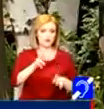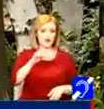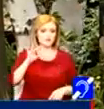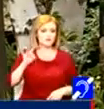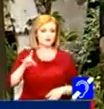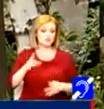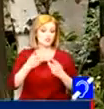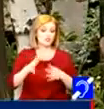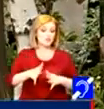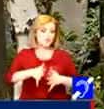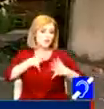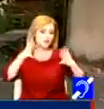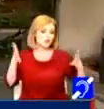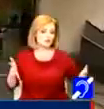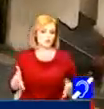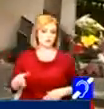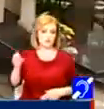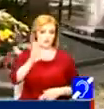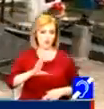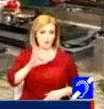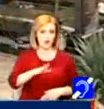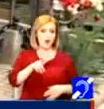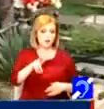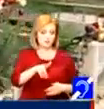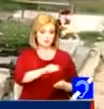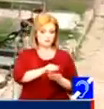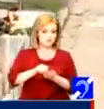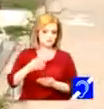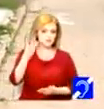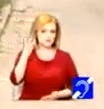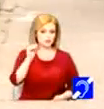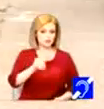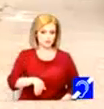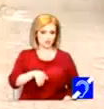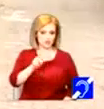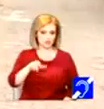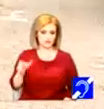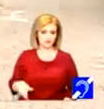din Europa. Aici își duc somnul de veci peste 300.000 de persoane.